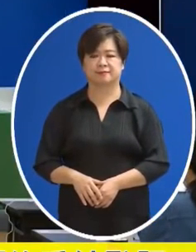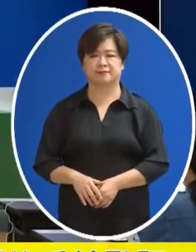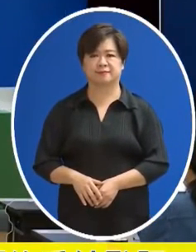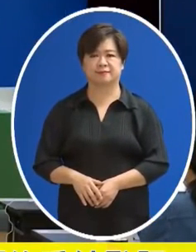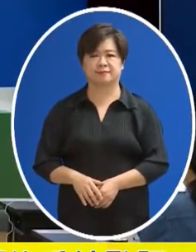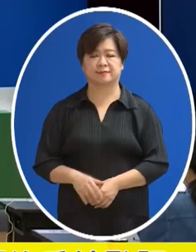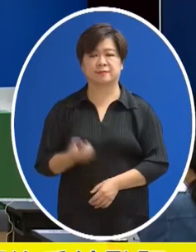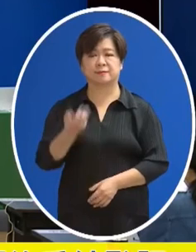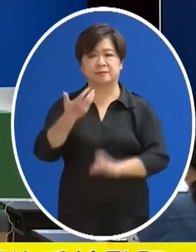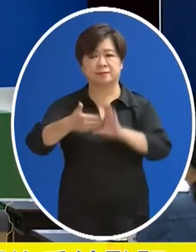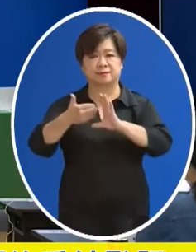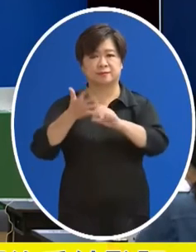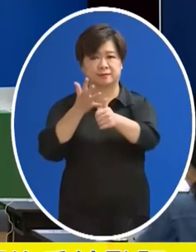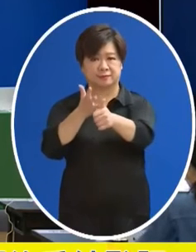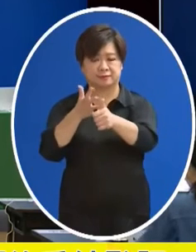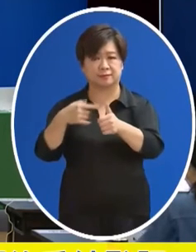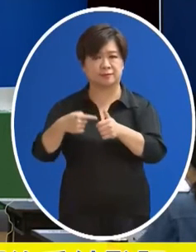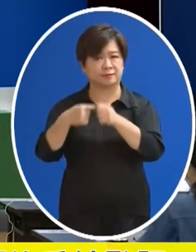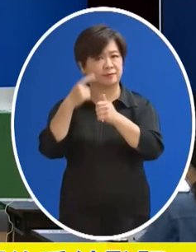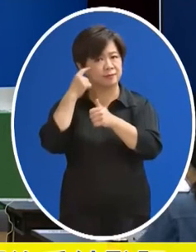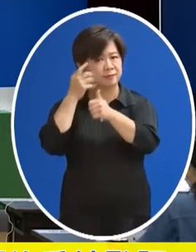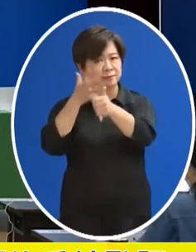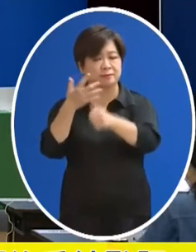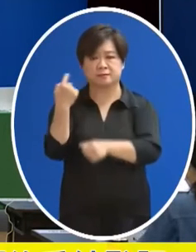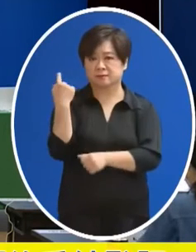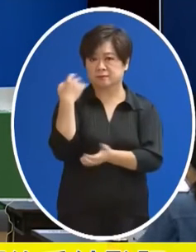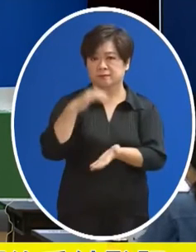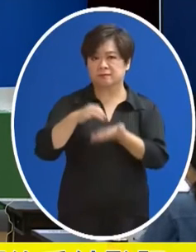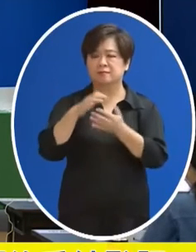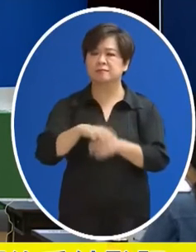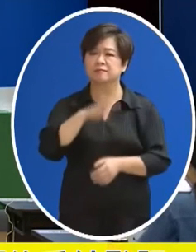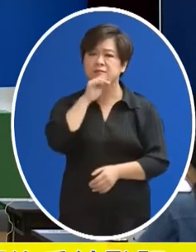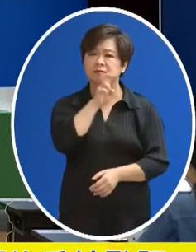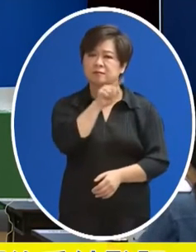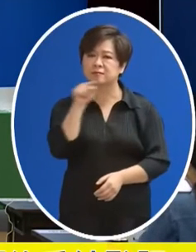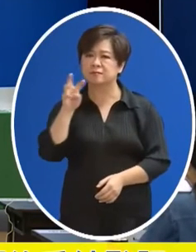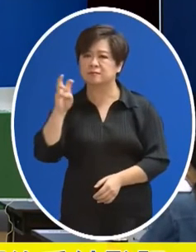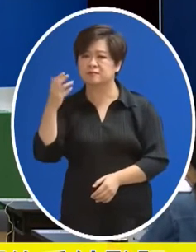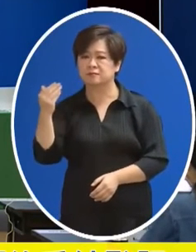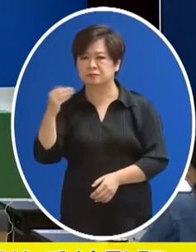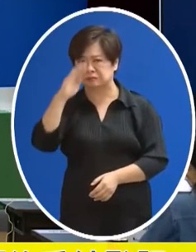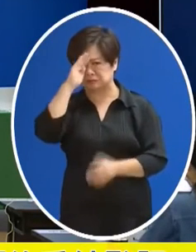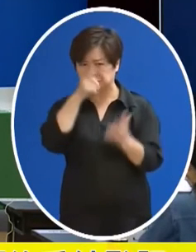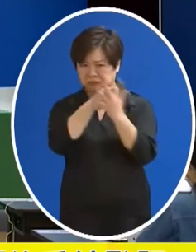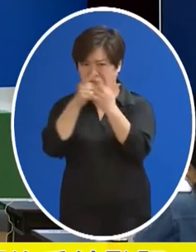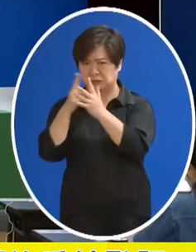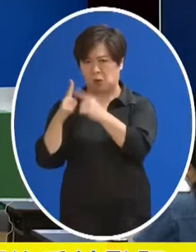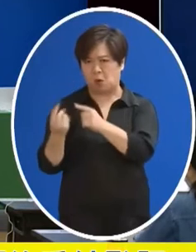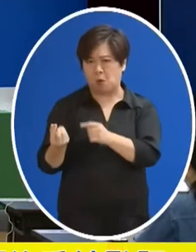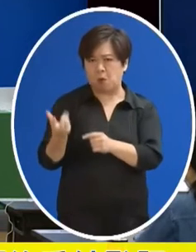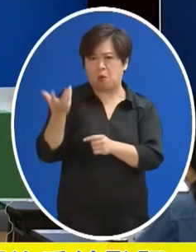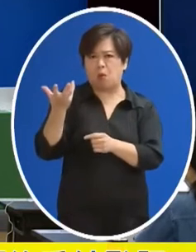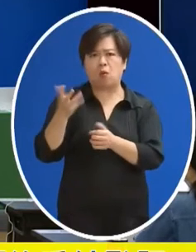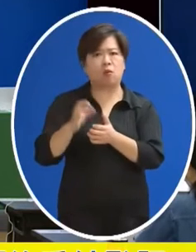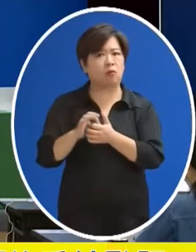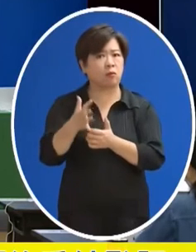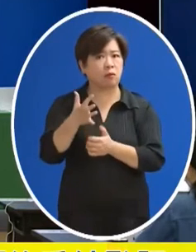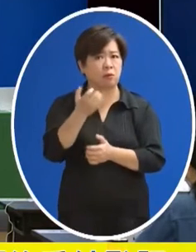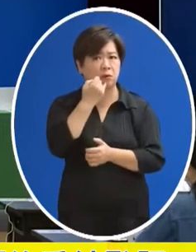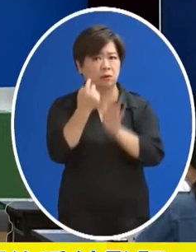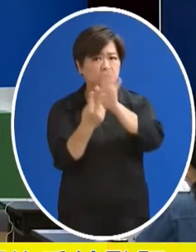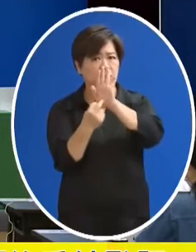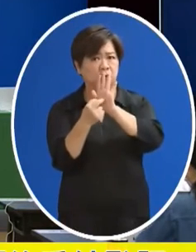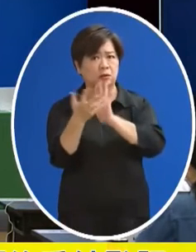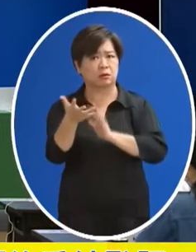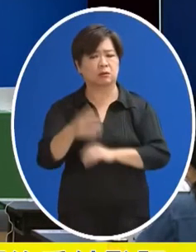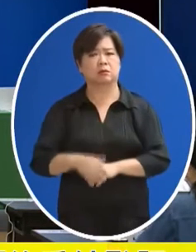主委官好，华视提问。第一个问题想要请教，昨天有说20到39岁确诊比例提高，可能的原因是什么？可以帮我们说一下